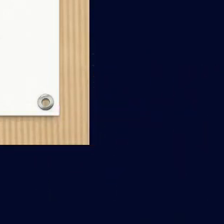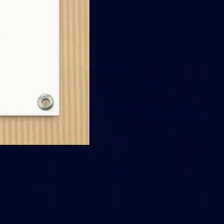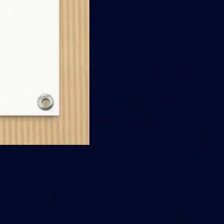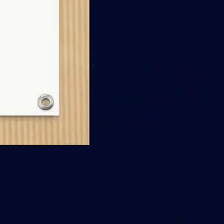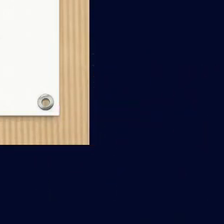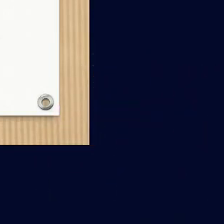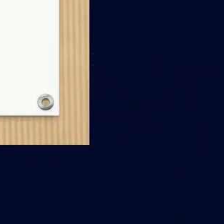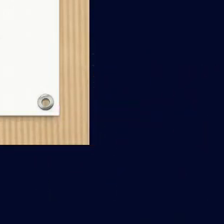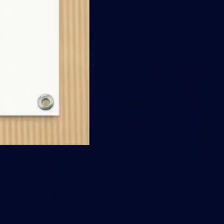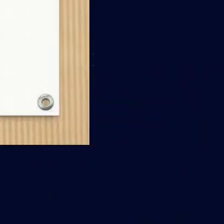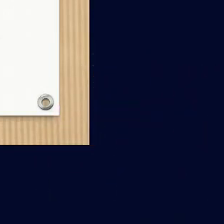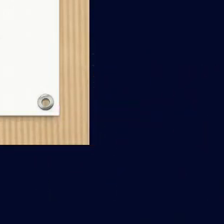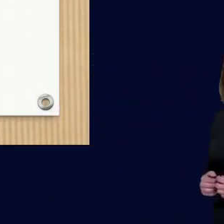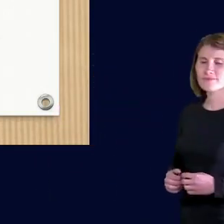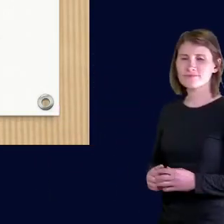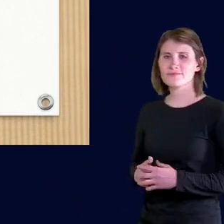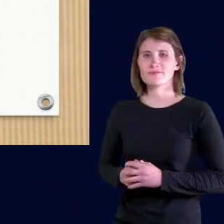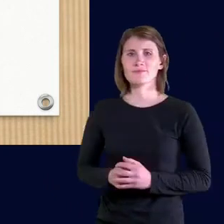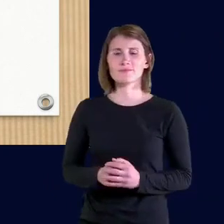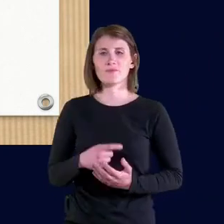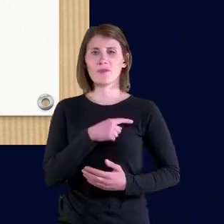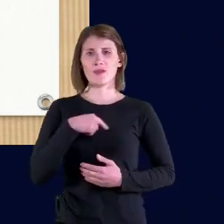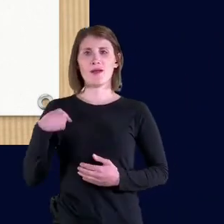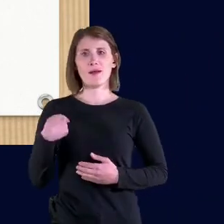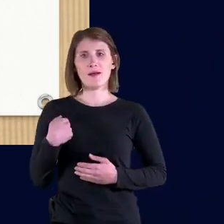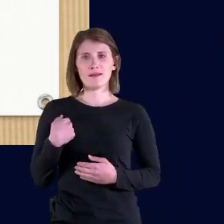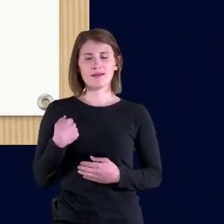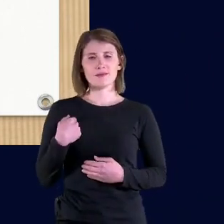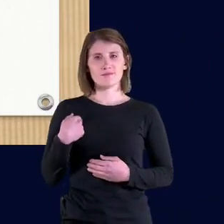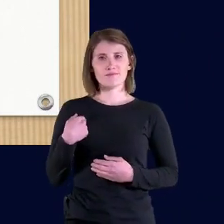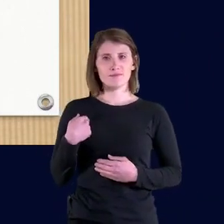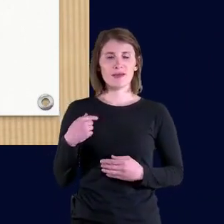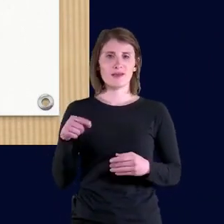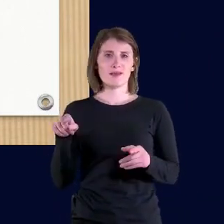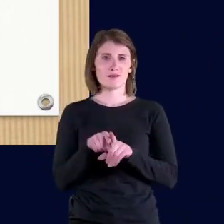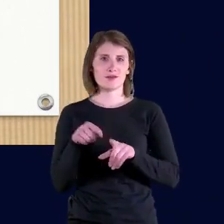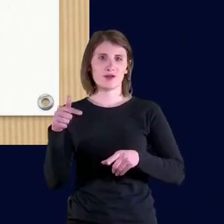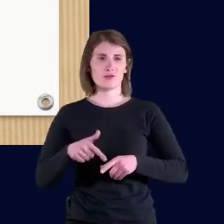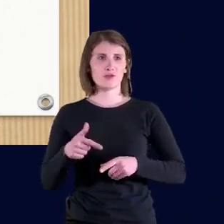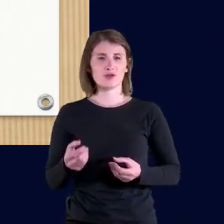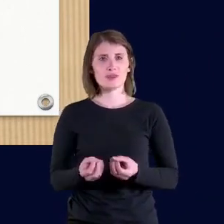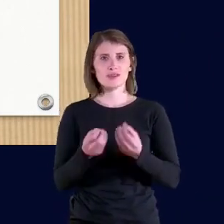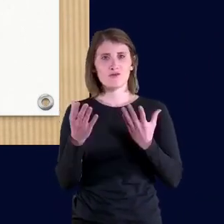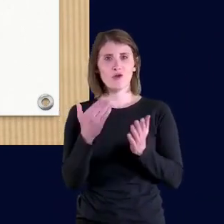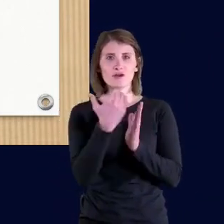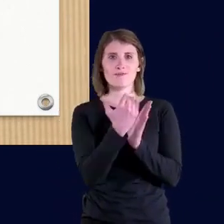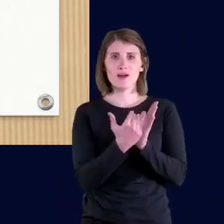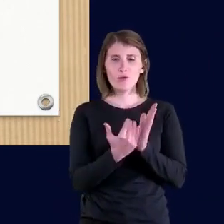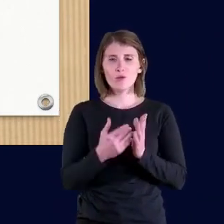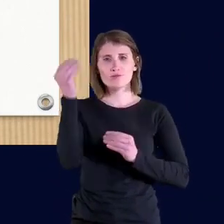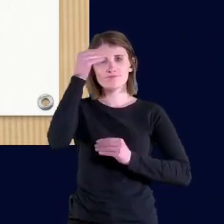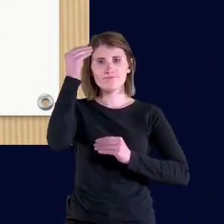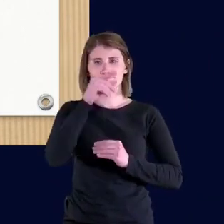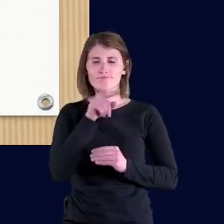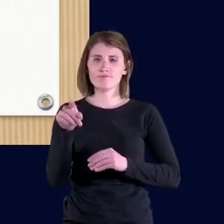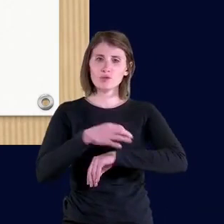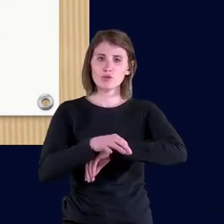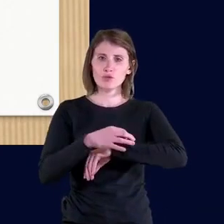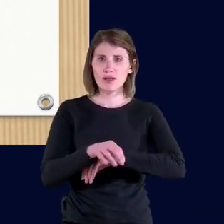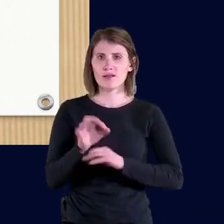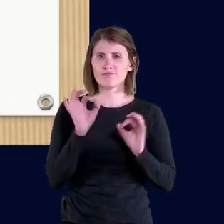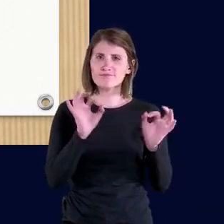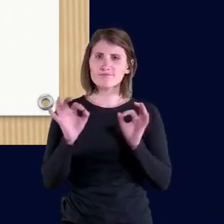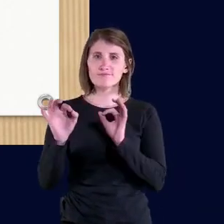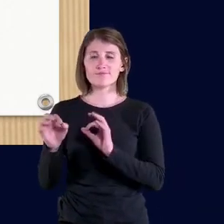dogodne warunki dla nauczycieli i uczniów ponieważ od nas też zależy od środowiska w którym